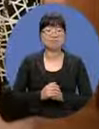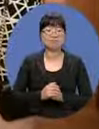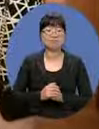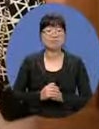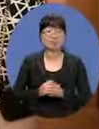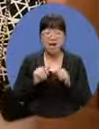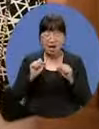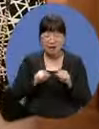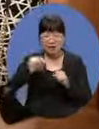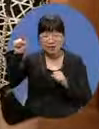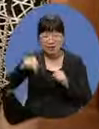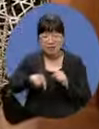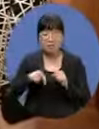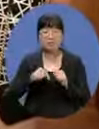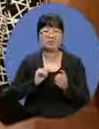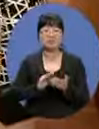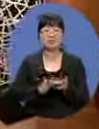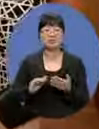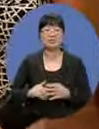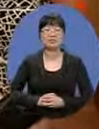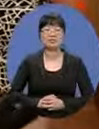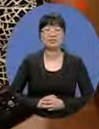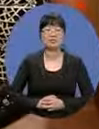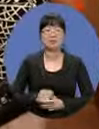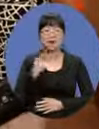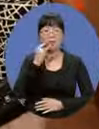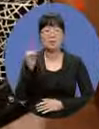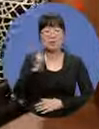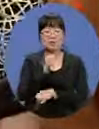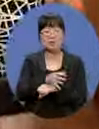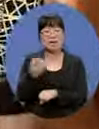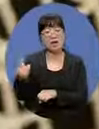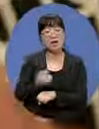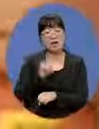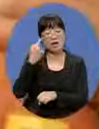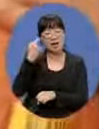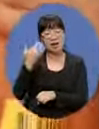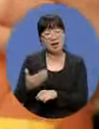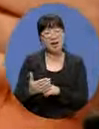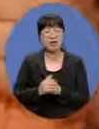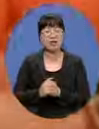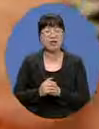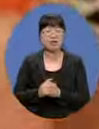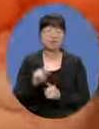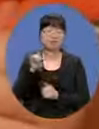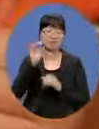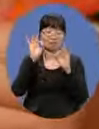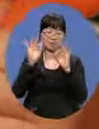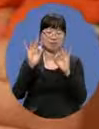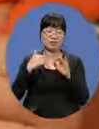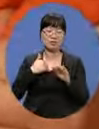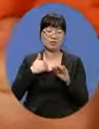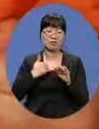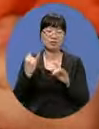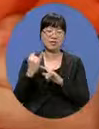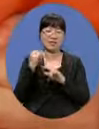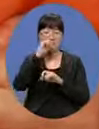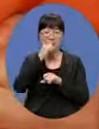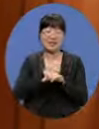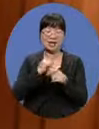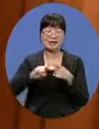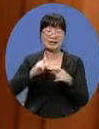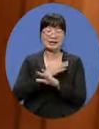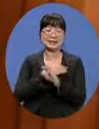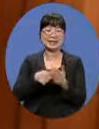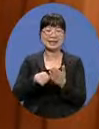안녕히 다녀오셨어요. 엄마가 뭐 사갈게. 이것 봐. 우리 재영이가 좋아하는